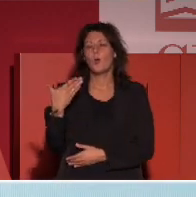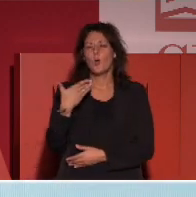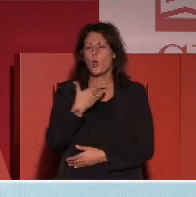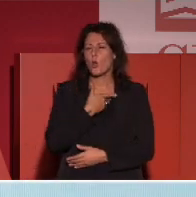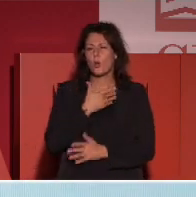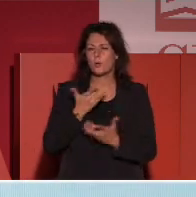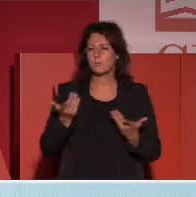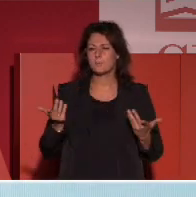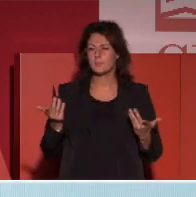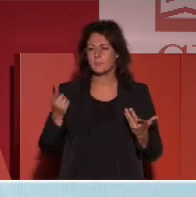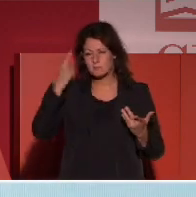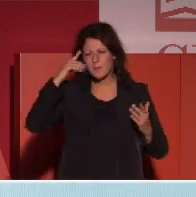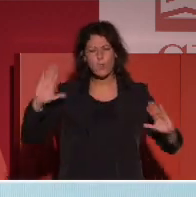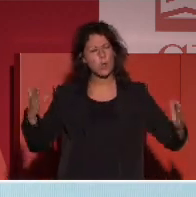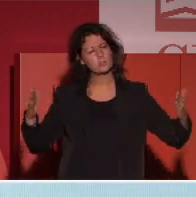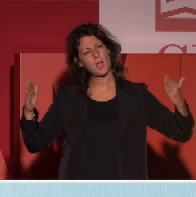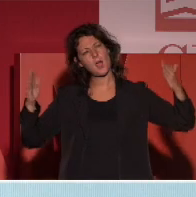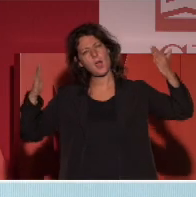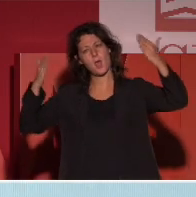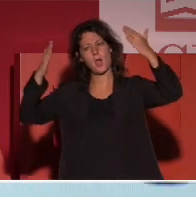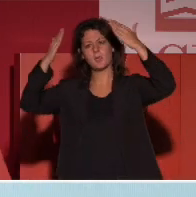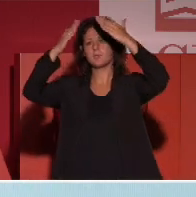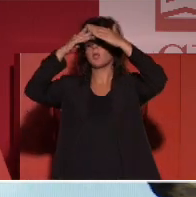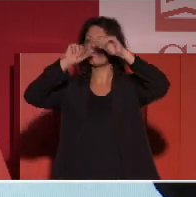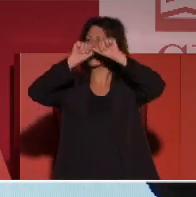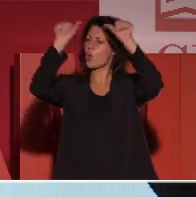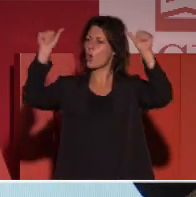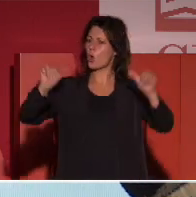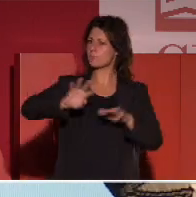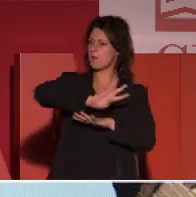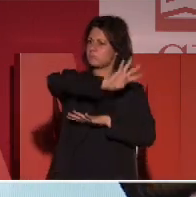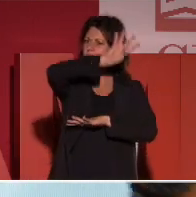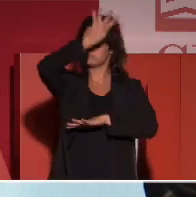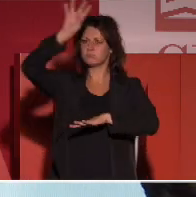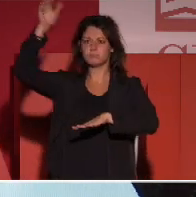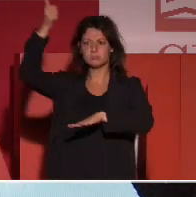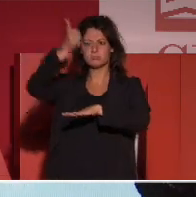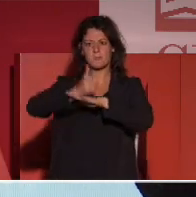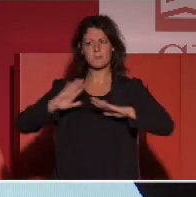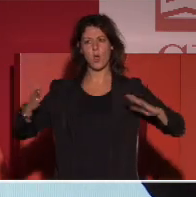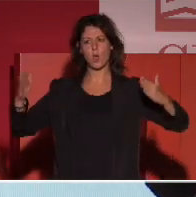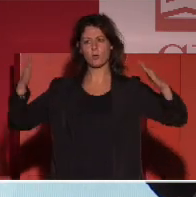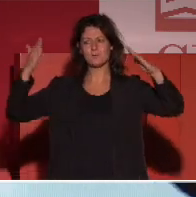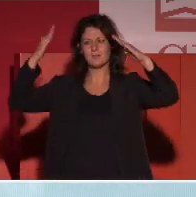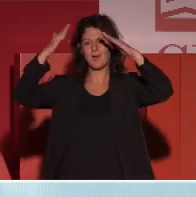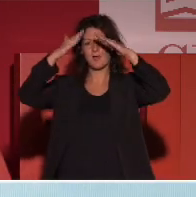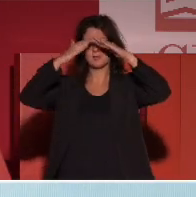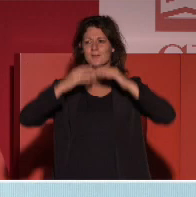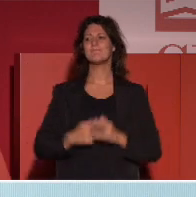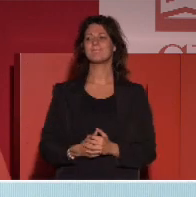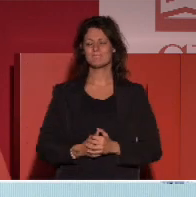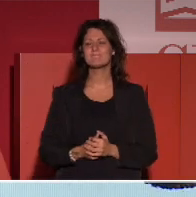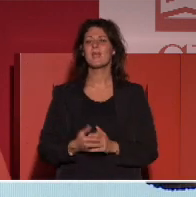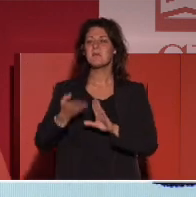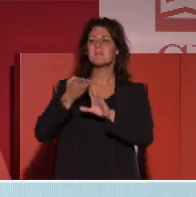imperatori del pianeta a me sembra che a questa visione degli imperi del mondo ma anche il punto di vista femminile